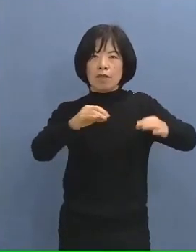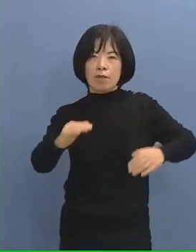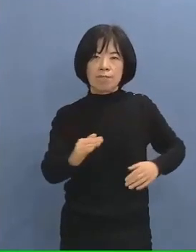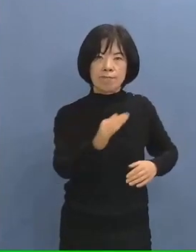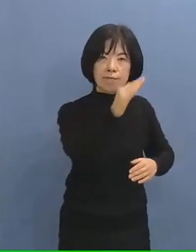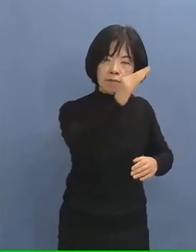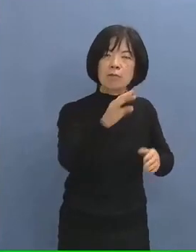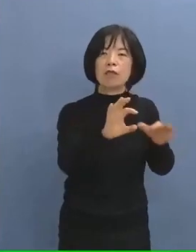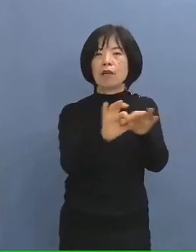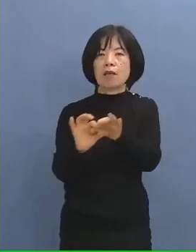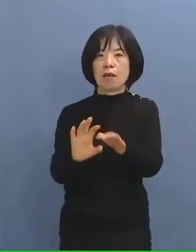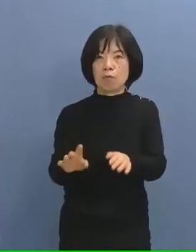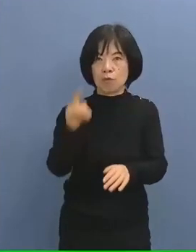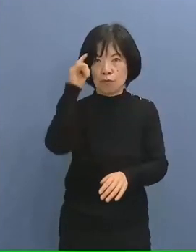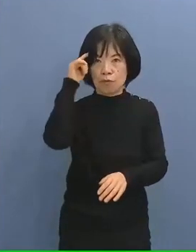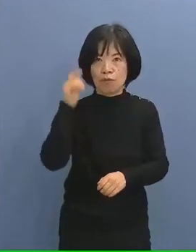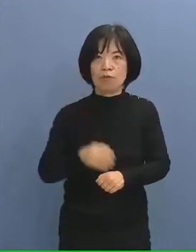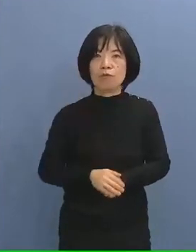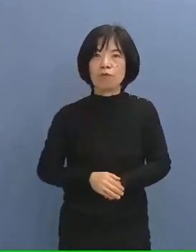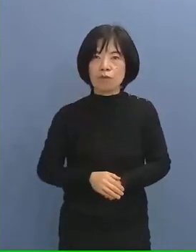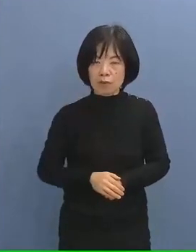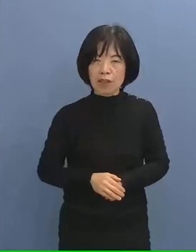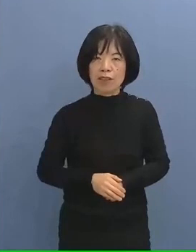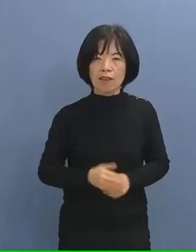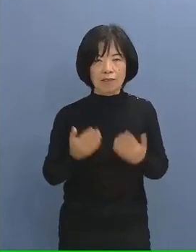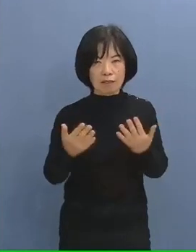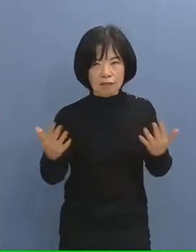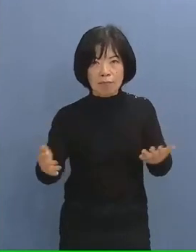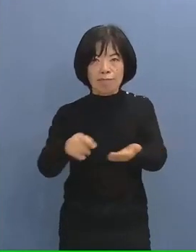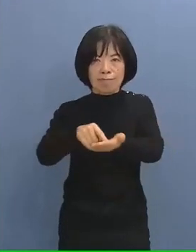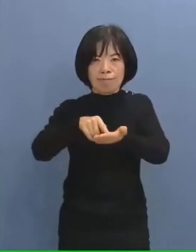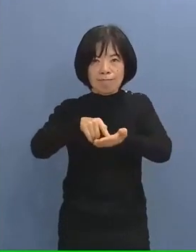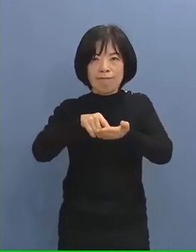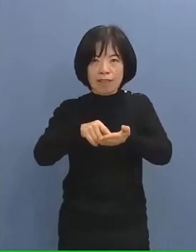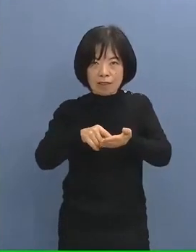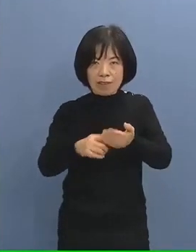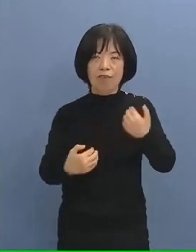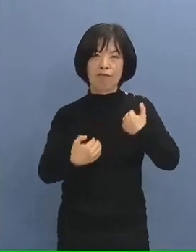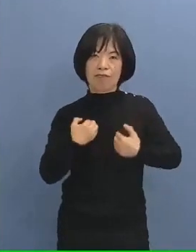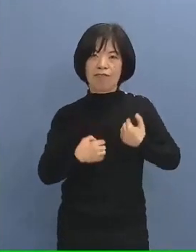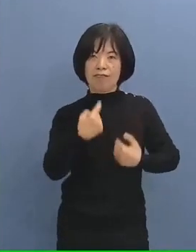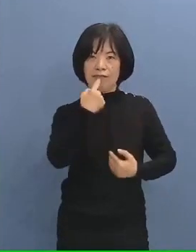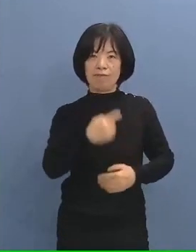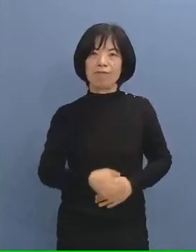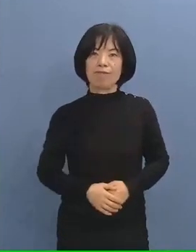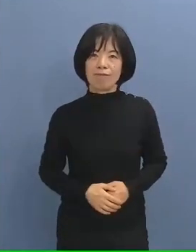ういったところでは多くの方々に応募いただいたというのは大変嬉しいなと思ってます。